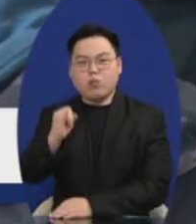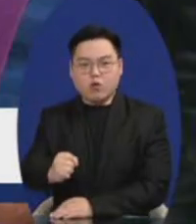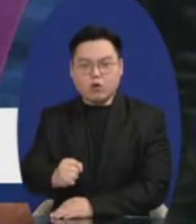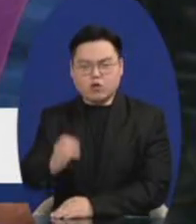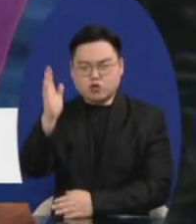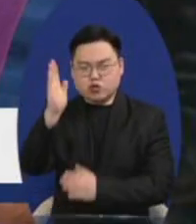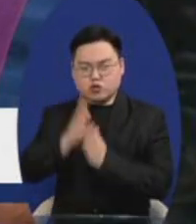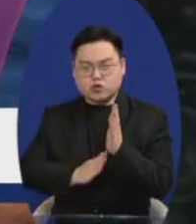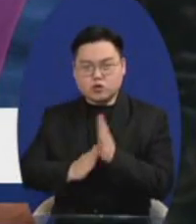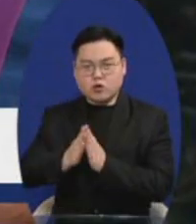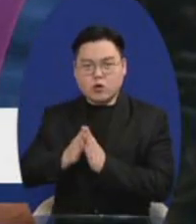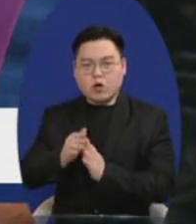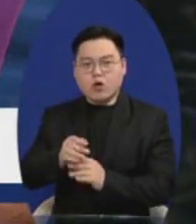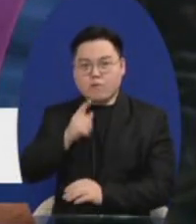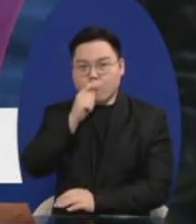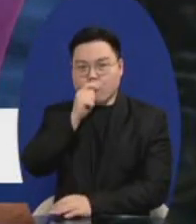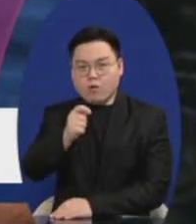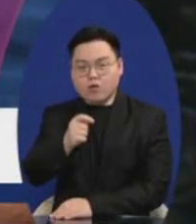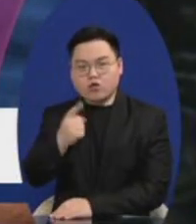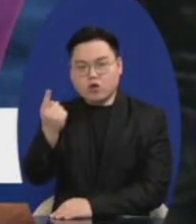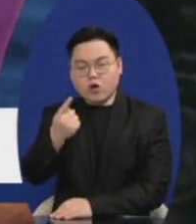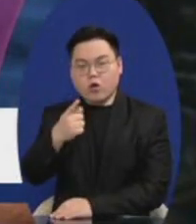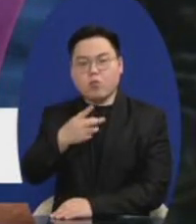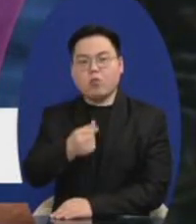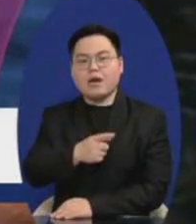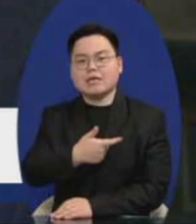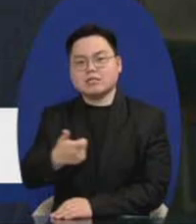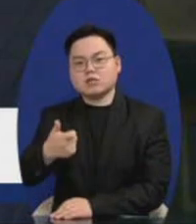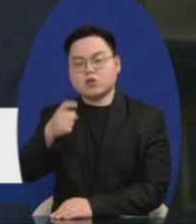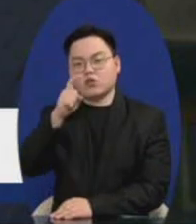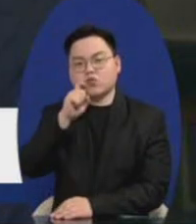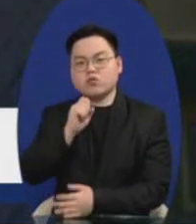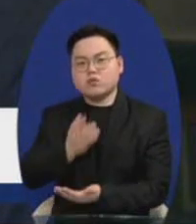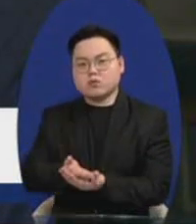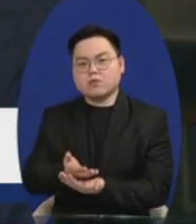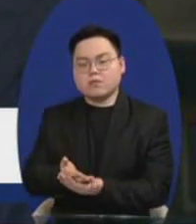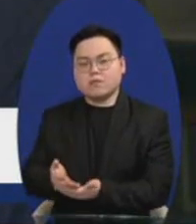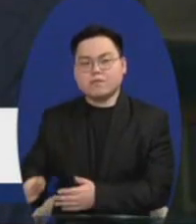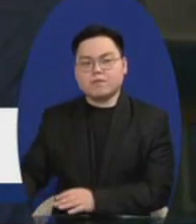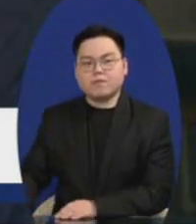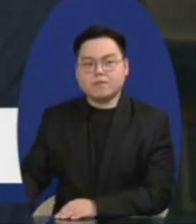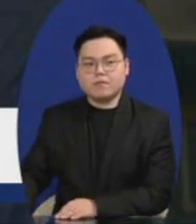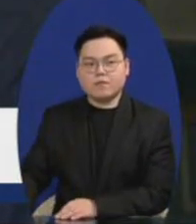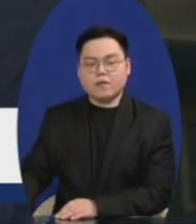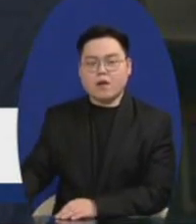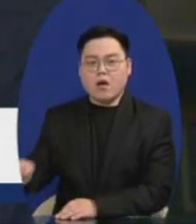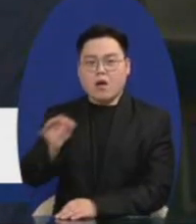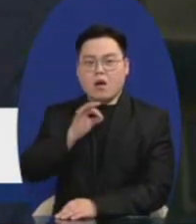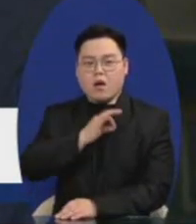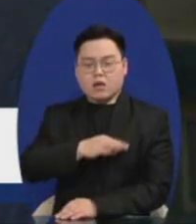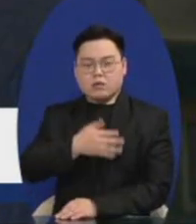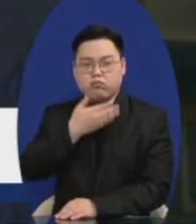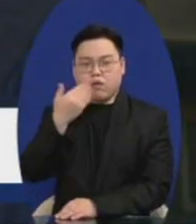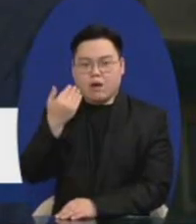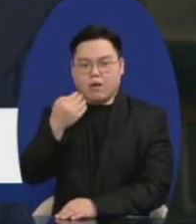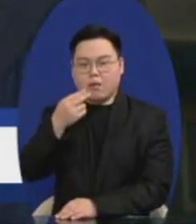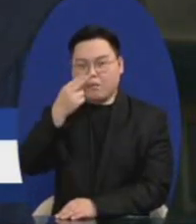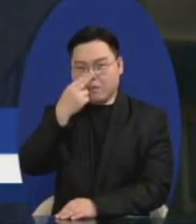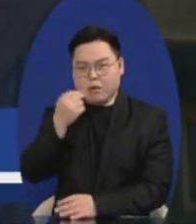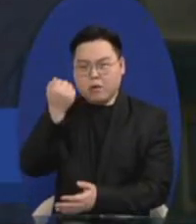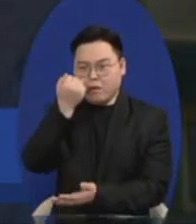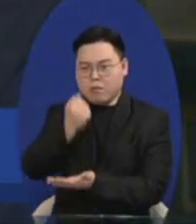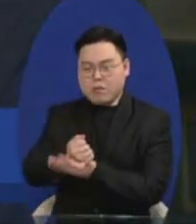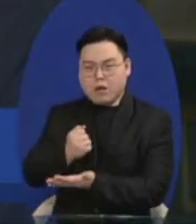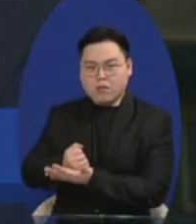шүнийн тарифын хөнгөлөлтөнд орох хүсэлтэй байгаагаа хэлж байлаа. Алдагдлыг бууруулсан, бууруулж баталсан энэ зүйлүүдийг бол